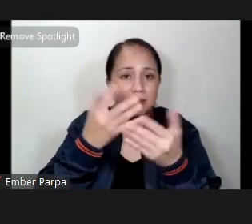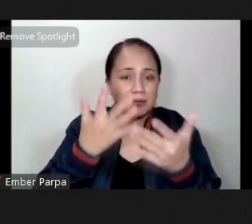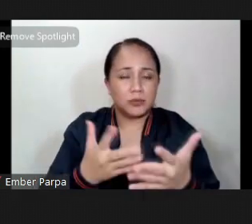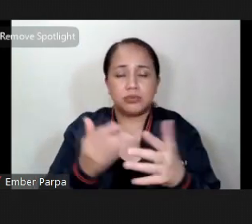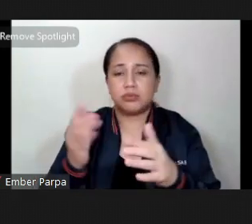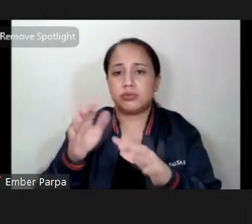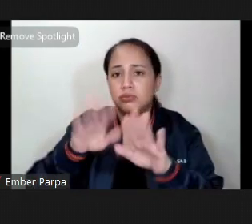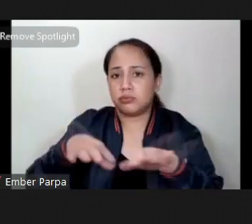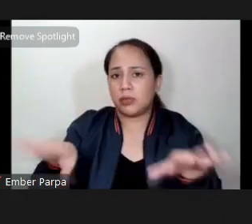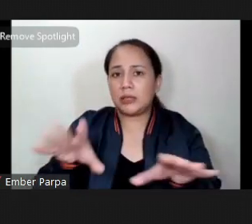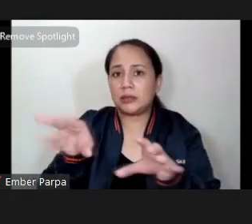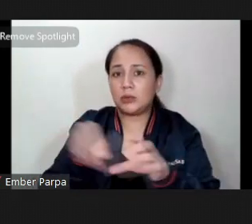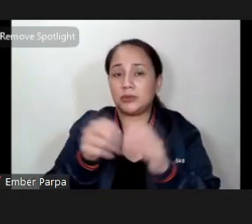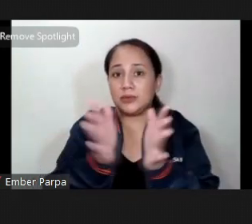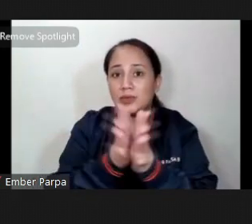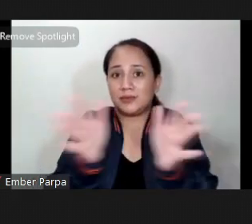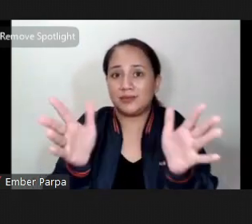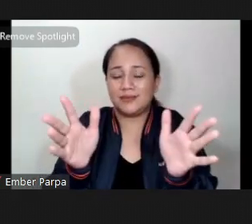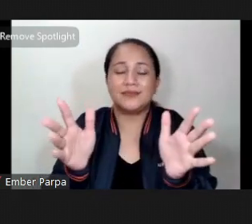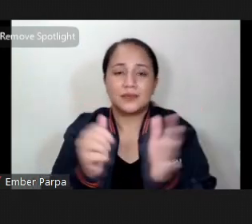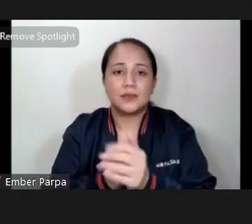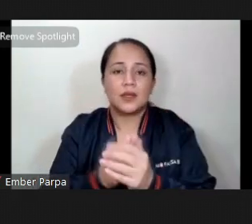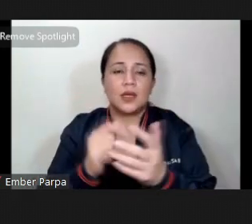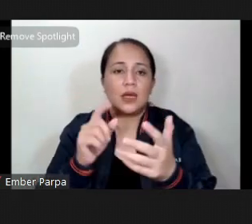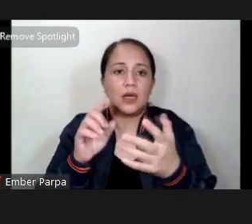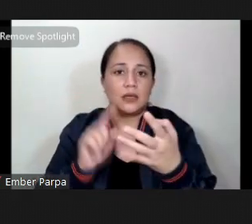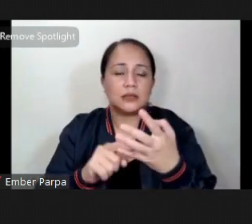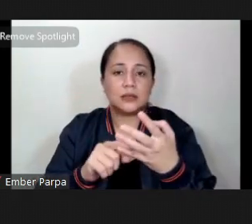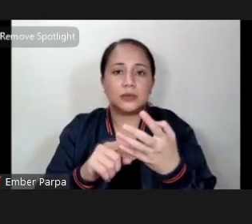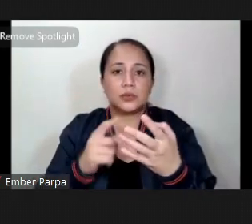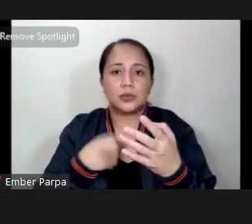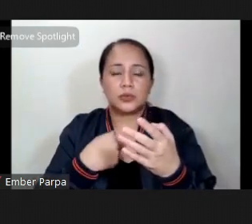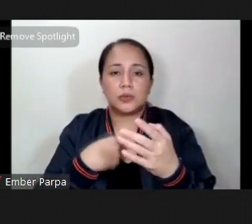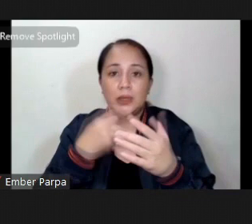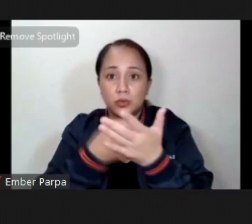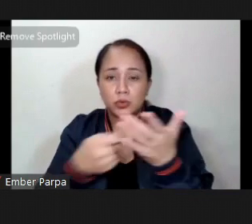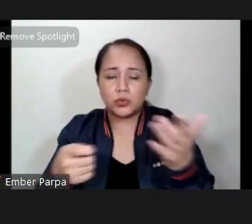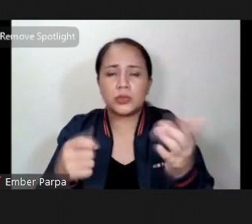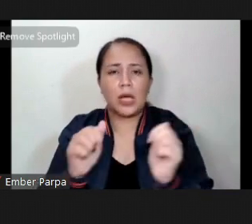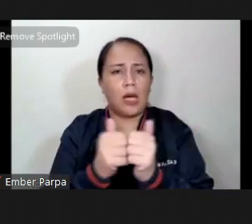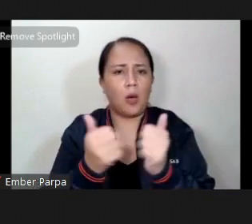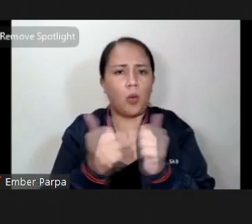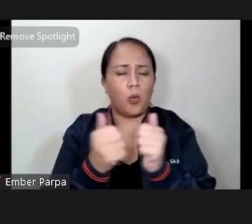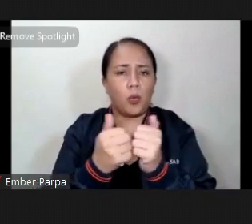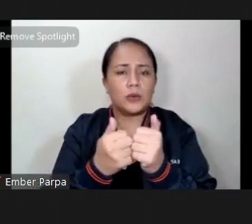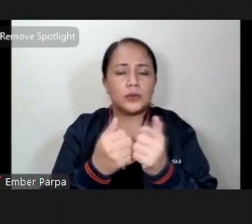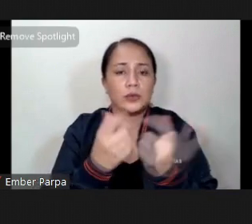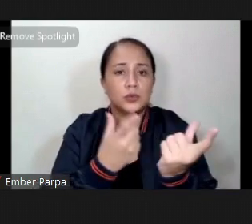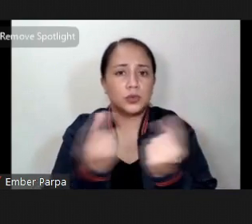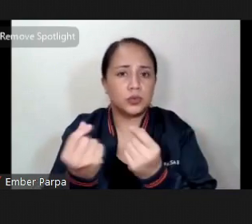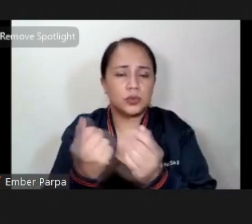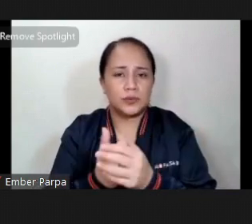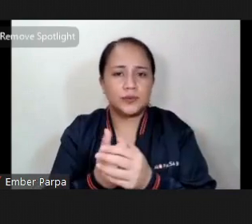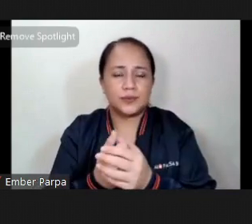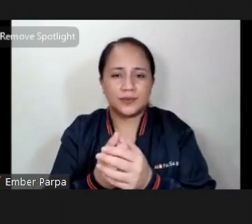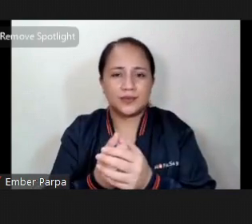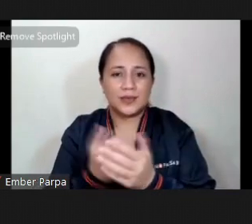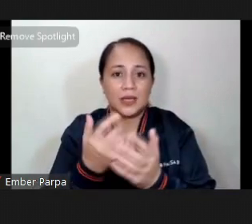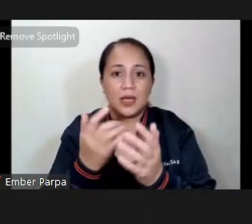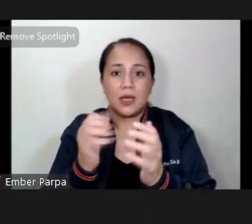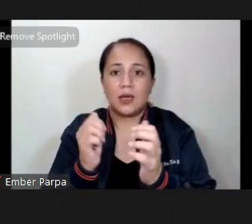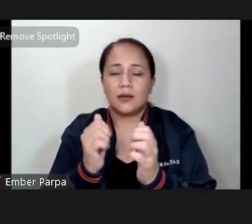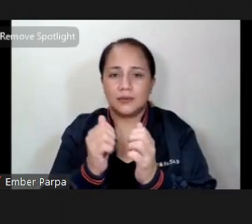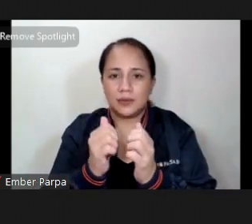children, pati na rin yung general public. Pagdating naman sa channels and tools kung paano natin siya isasagawa, sa pamamagitan niya